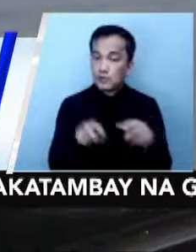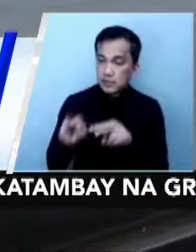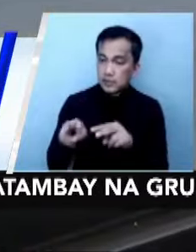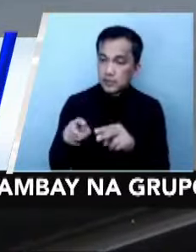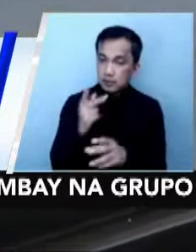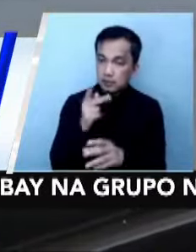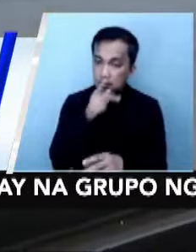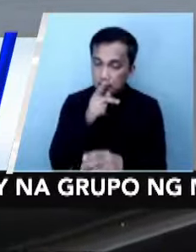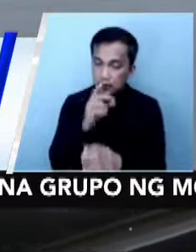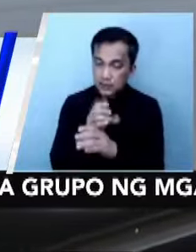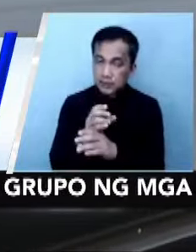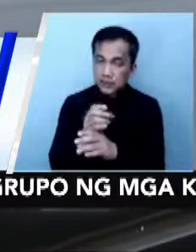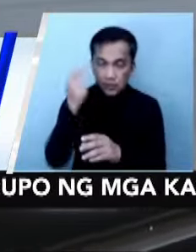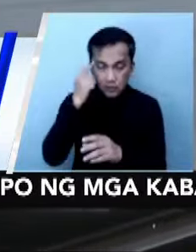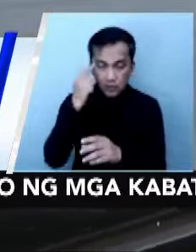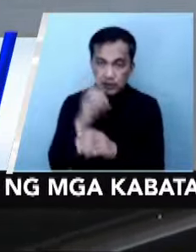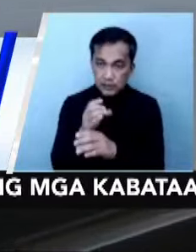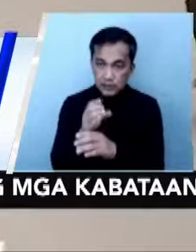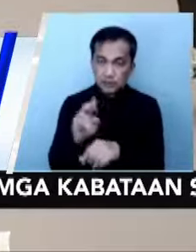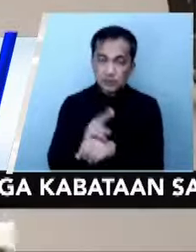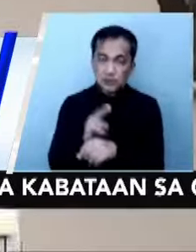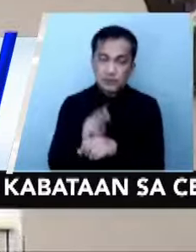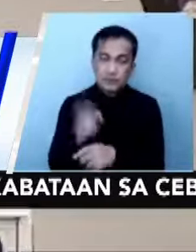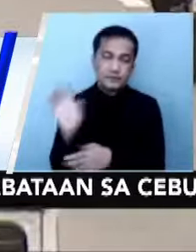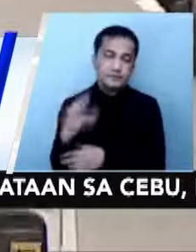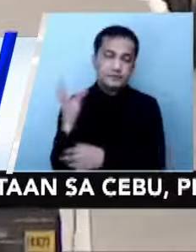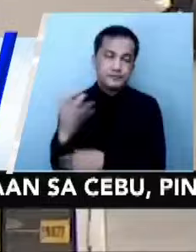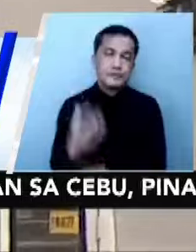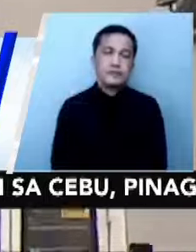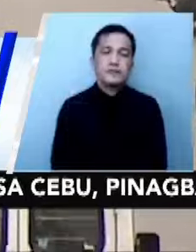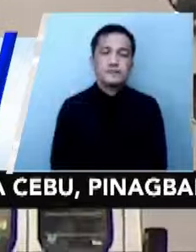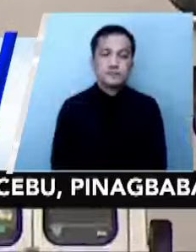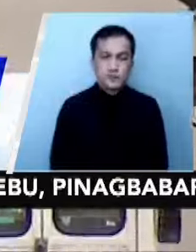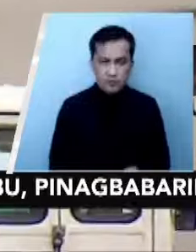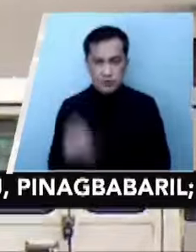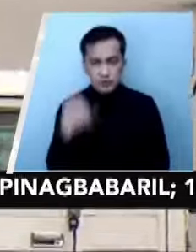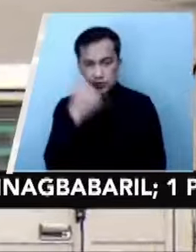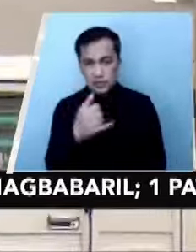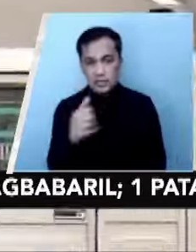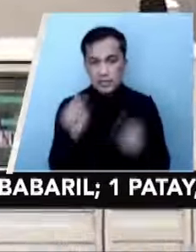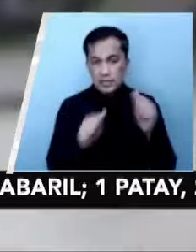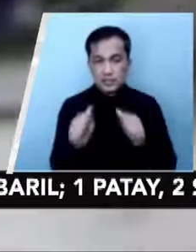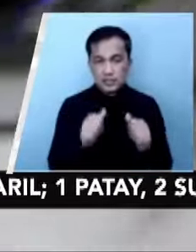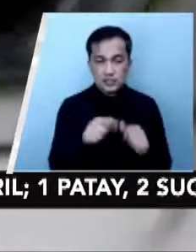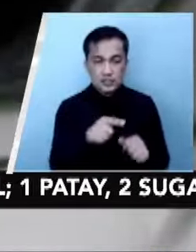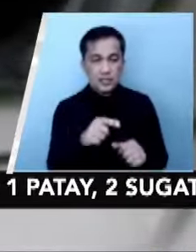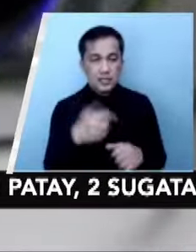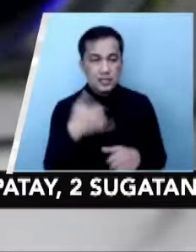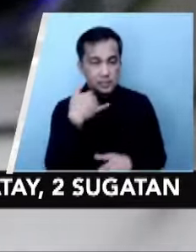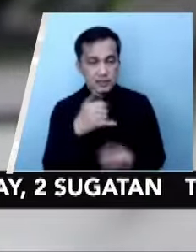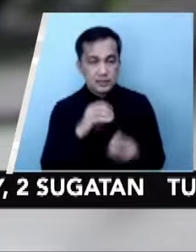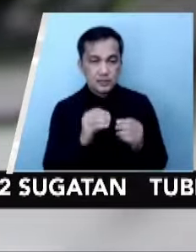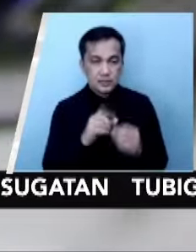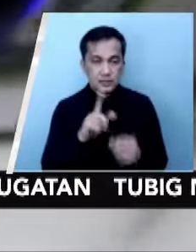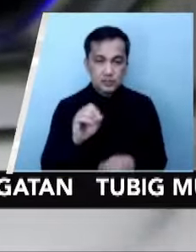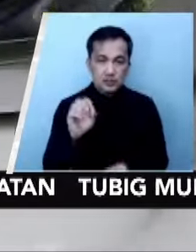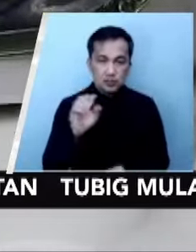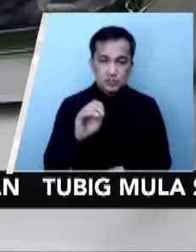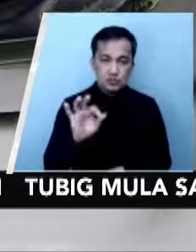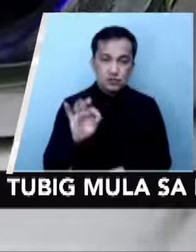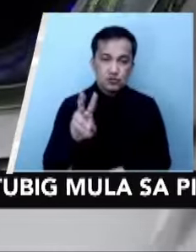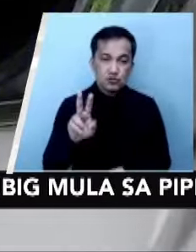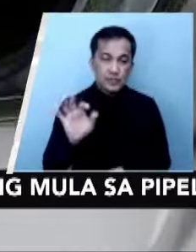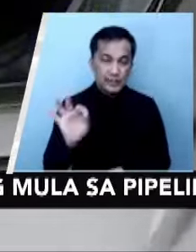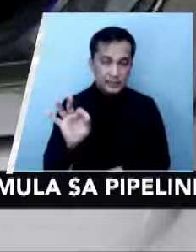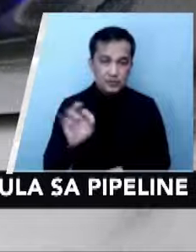o government vehicle na gumagamit ng wangwang. Pwedeng tumawag sa Action on the Spot hotline ng LTO sa